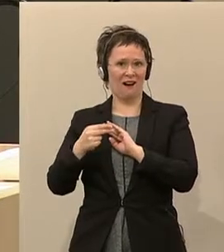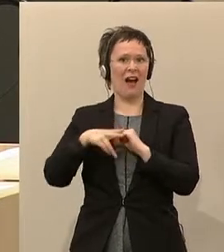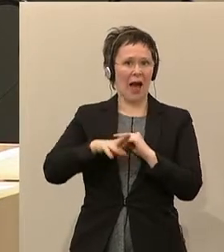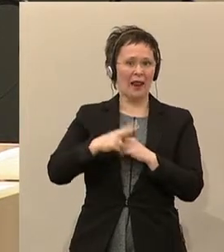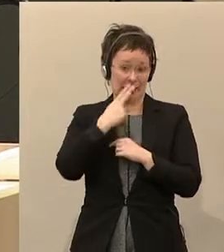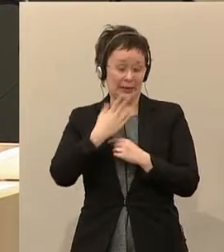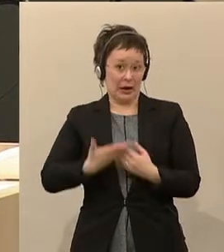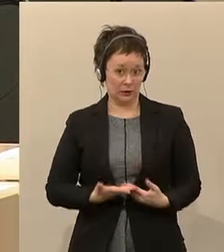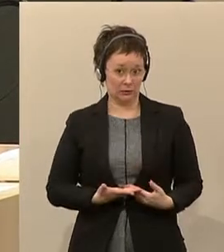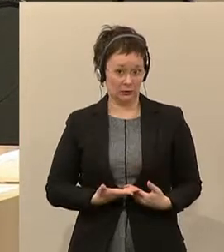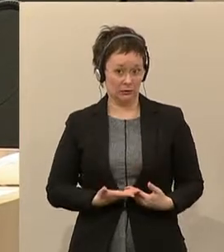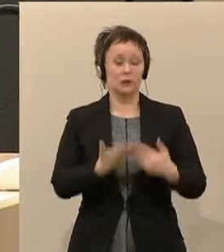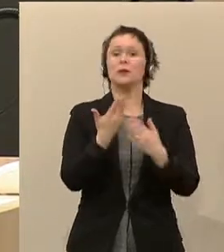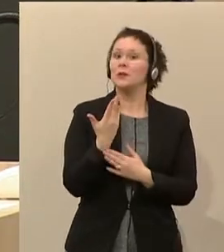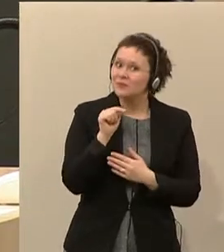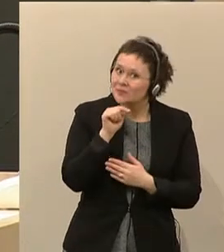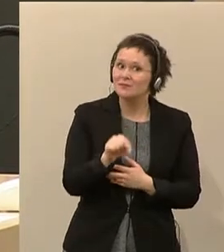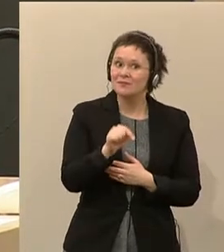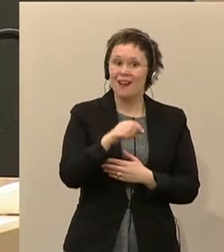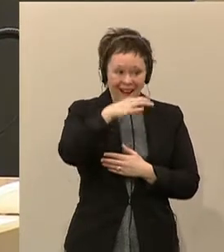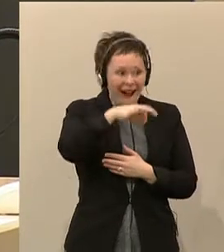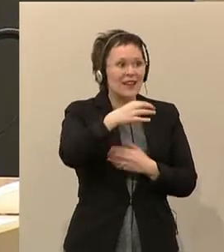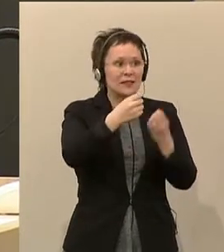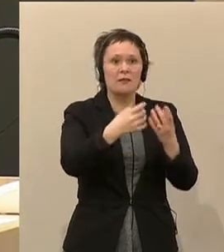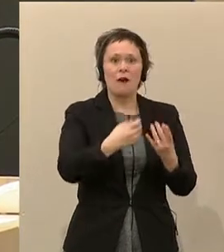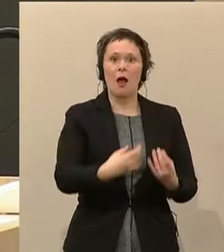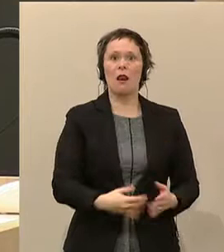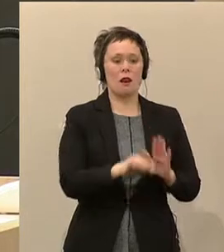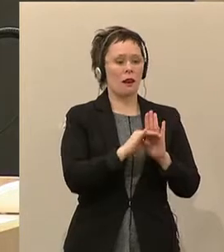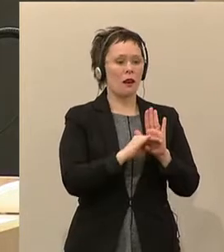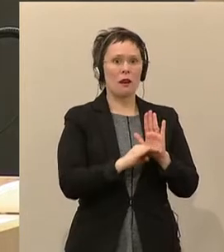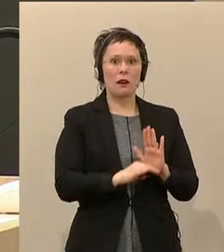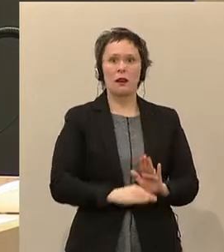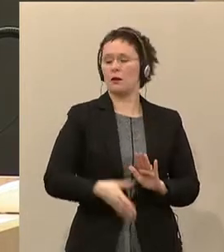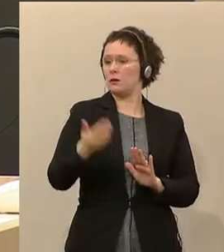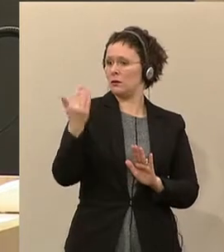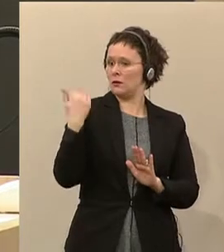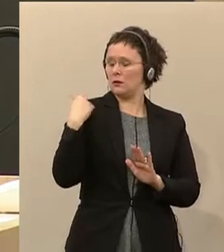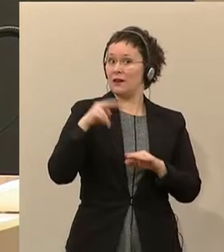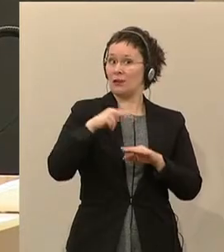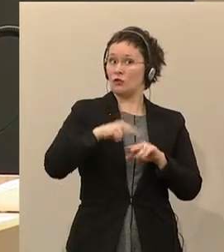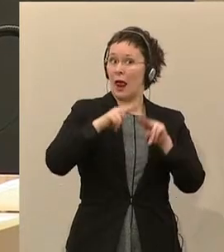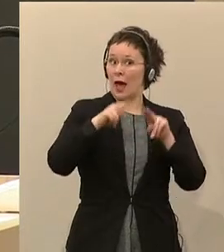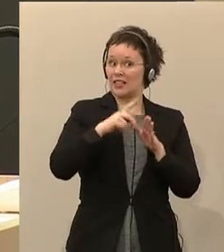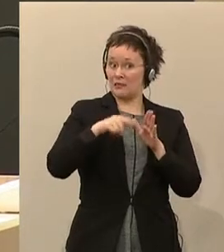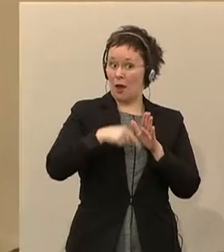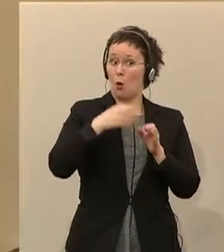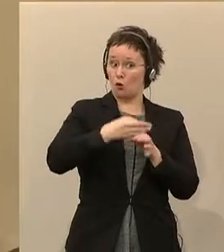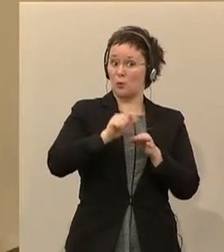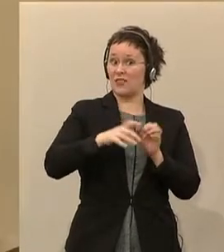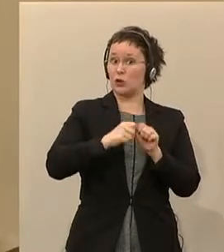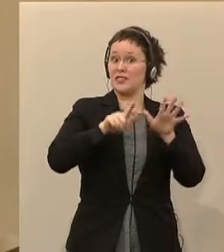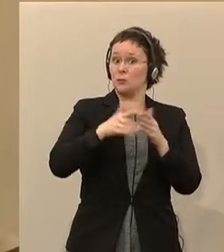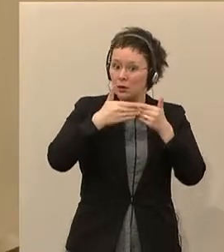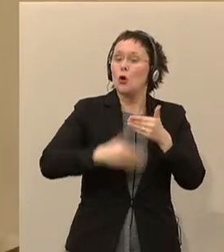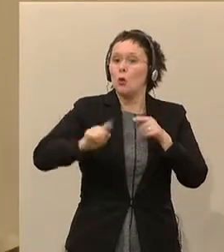Das sind die Einzelfälle, die bekannt geworden sind nach der Nationalratswahl im Oktober 2017.